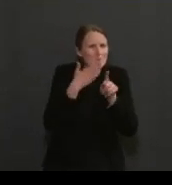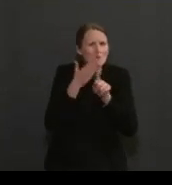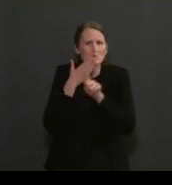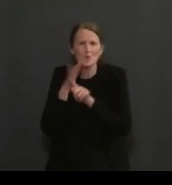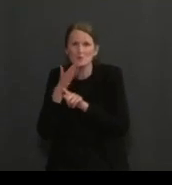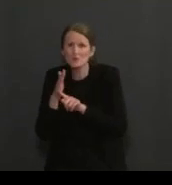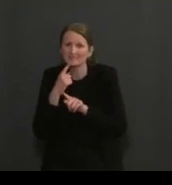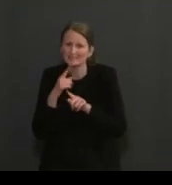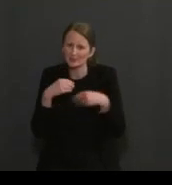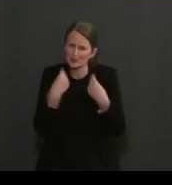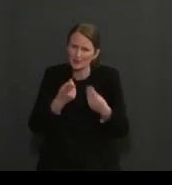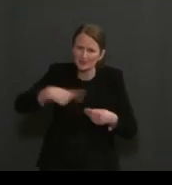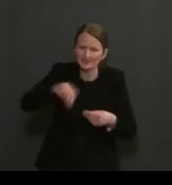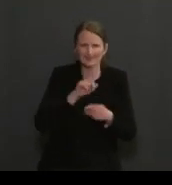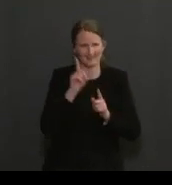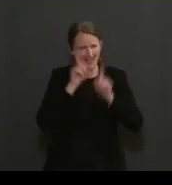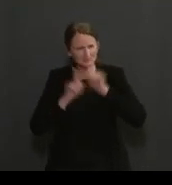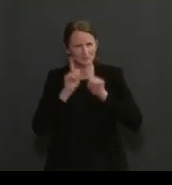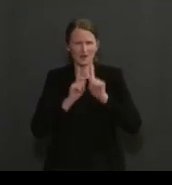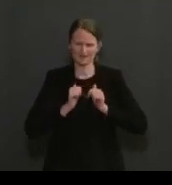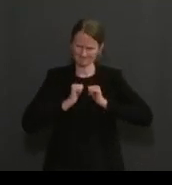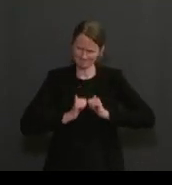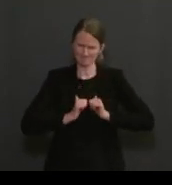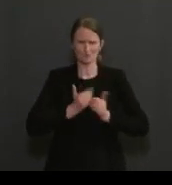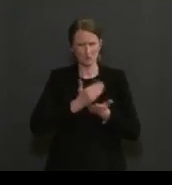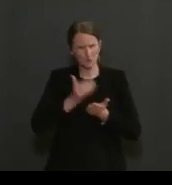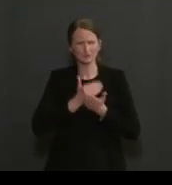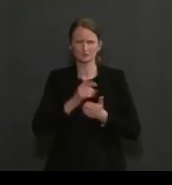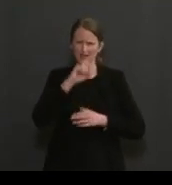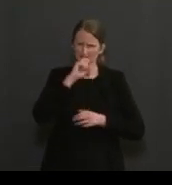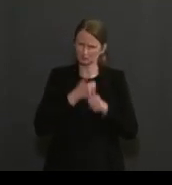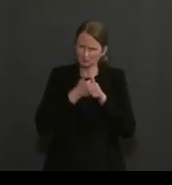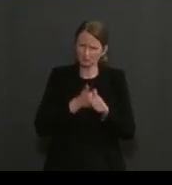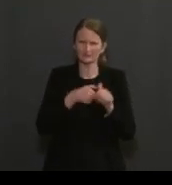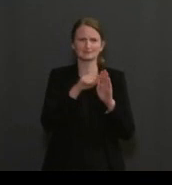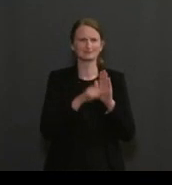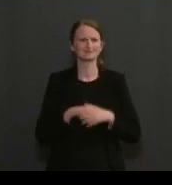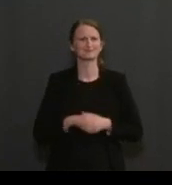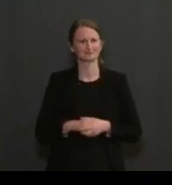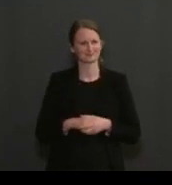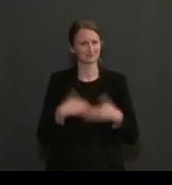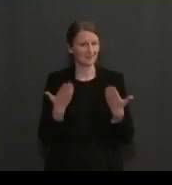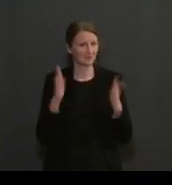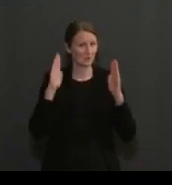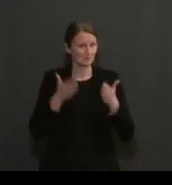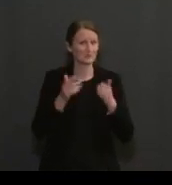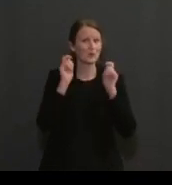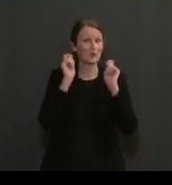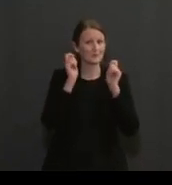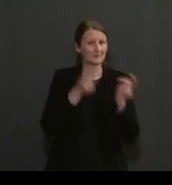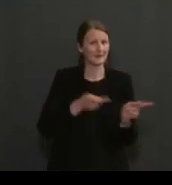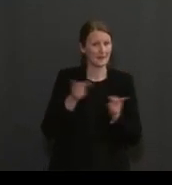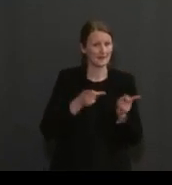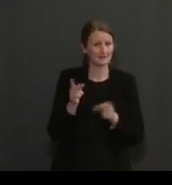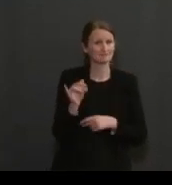Au niveau des hospitalisations, on a noté hier malheureusement un chiffre record d'hospitalisation de